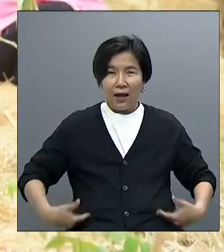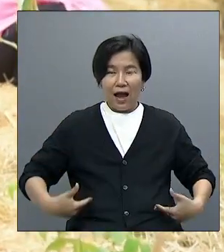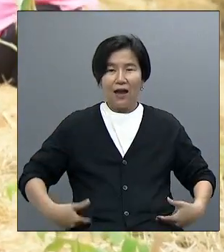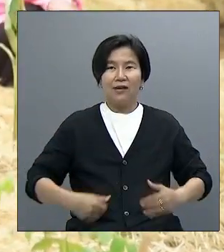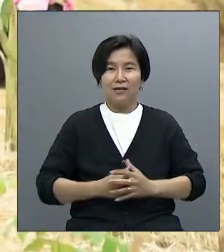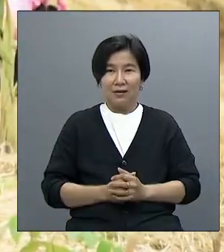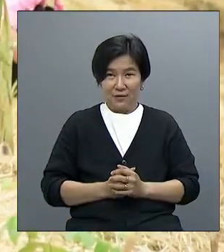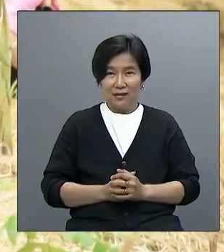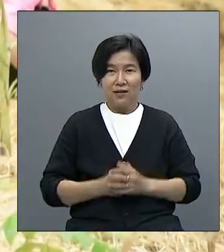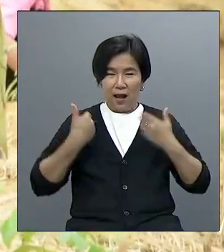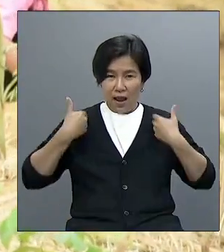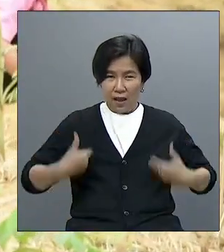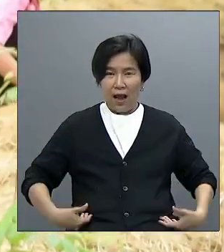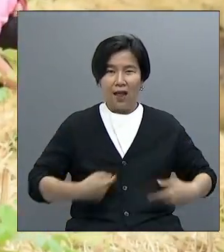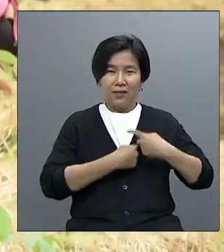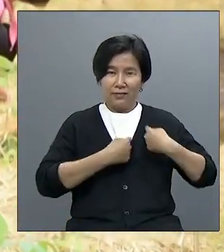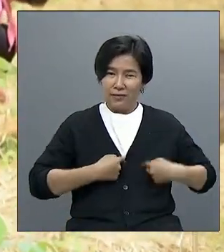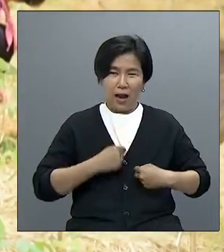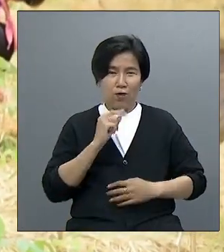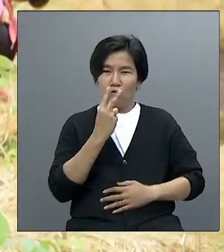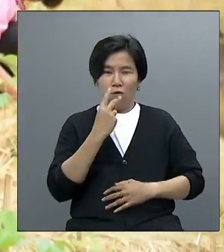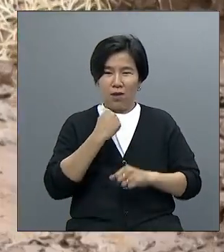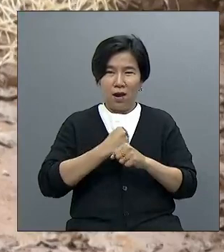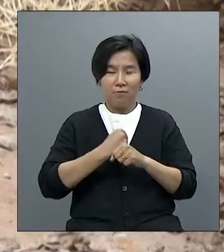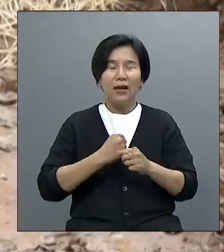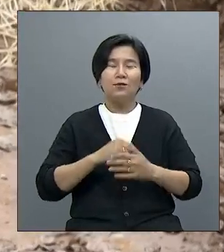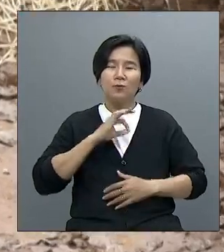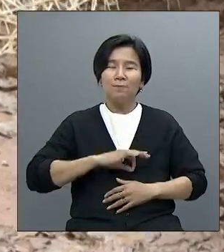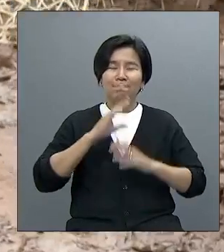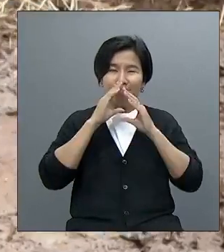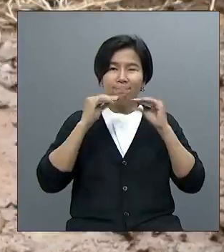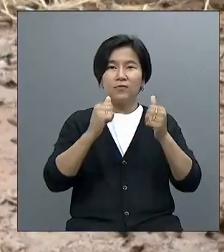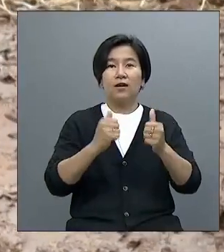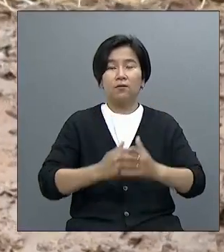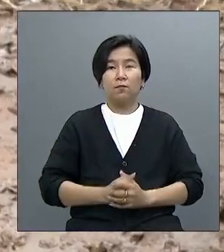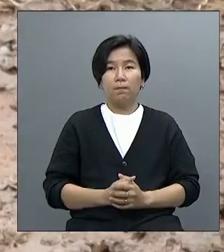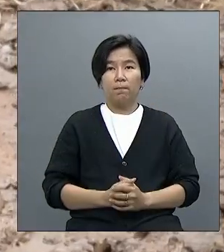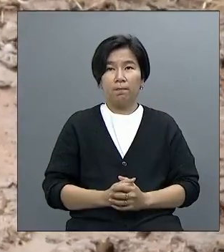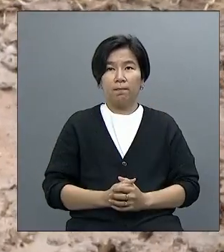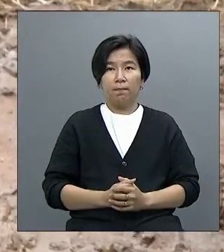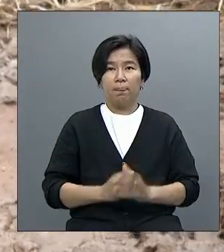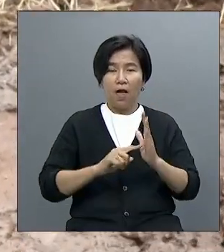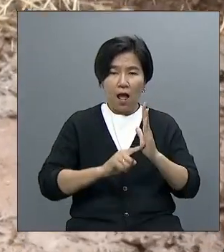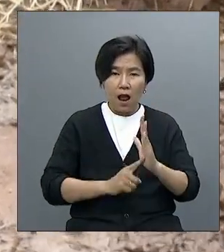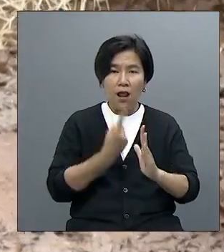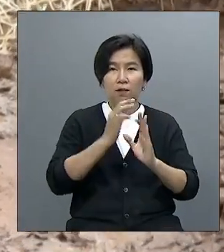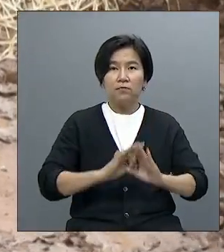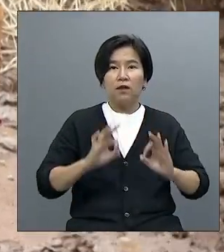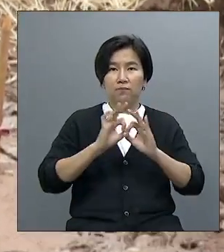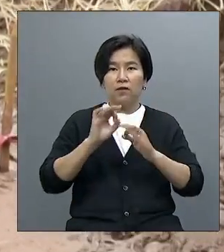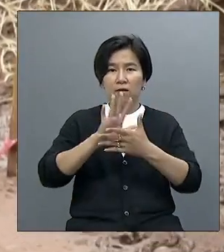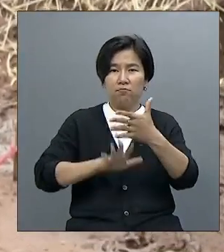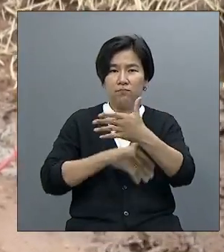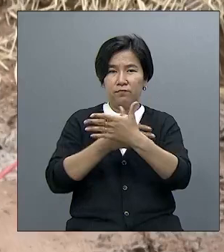พอมันต้องใช้ทั้งแรงใจในการทำงานด้วยค่ะ ต้องเริ่มต้นจากความศรัทธานะคะในหลักปรัชญาของเศรษฐกิจพอเพียง